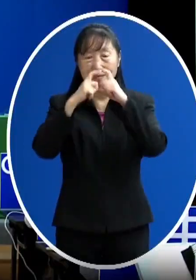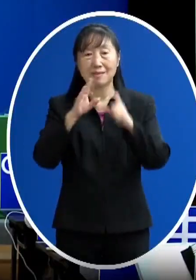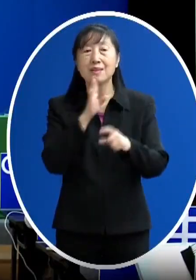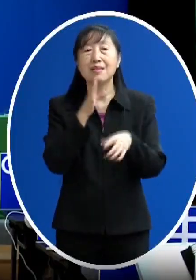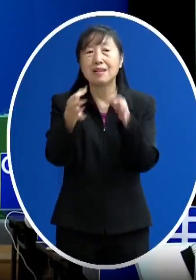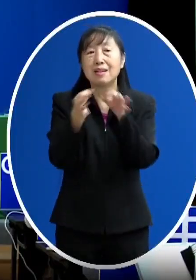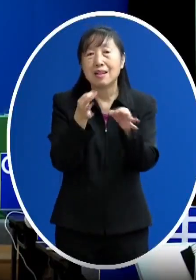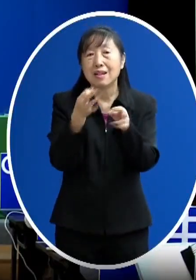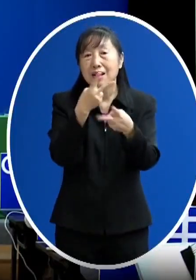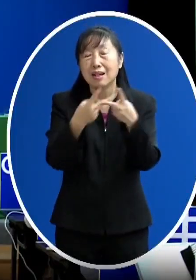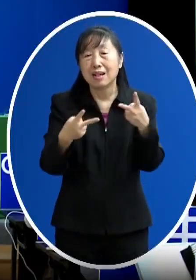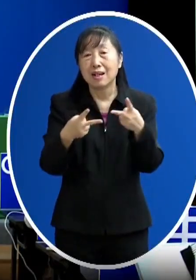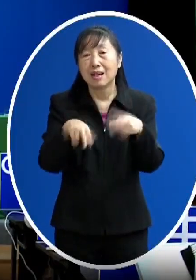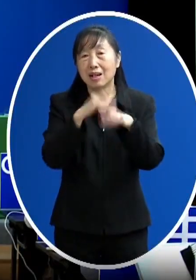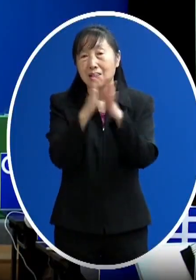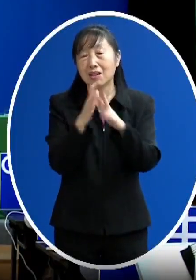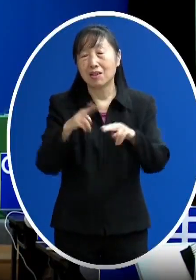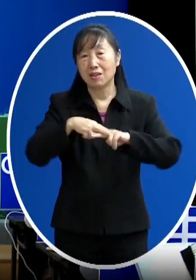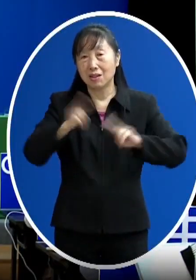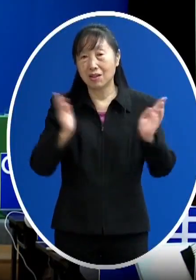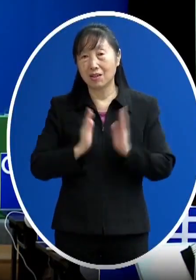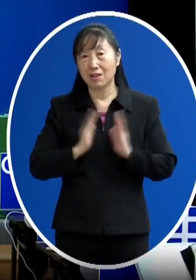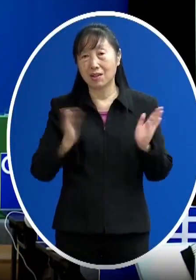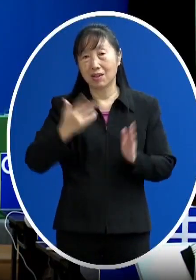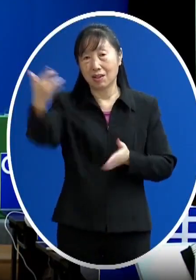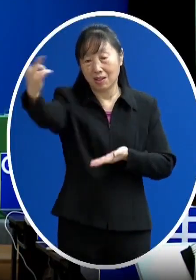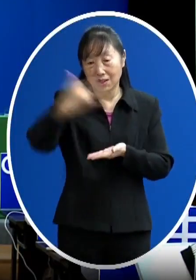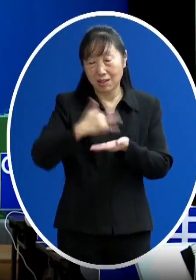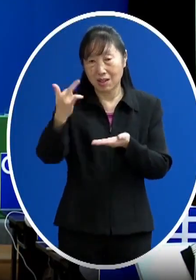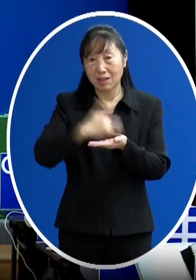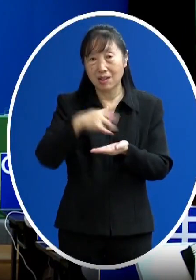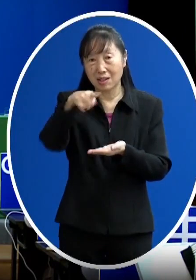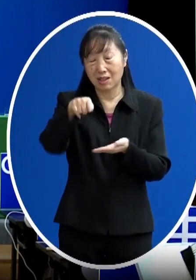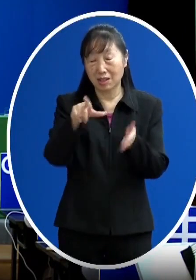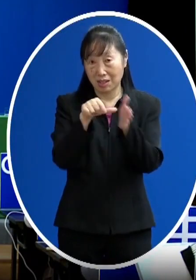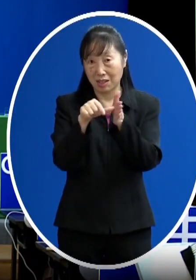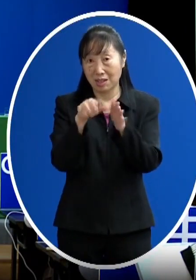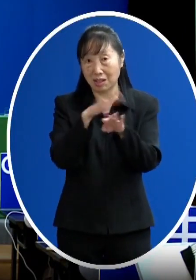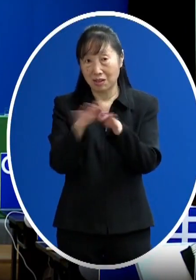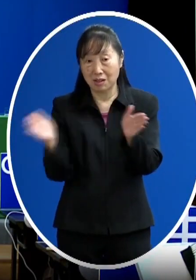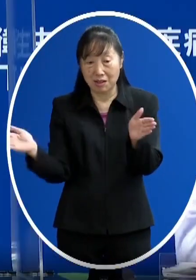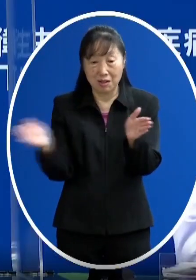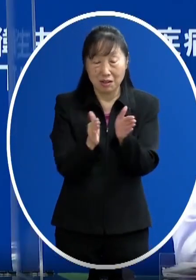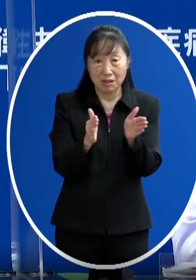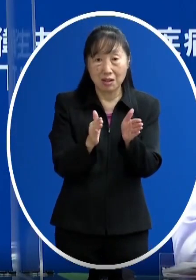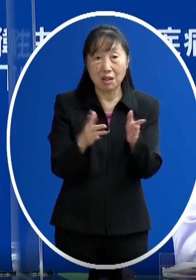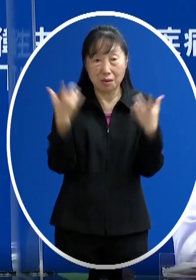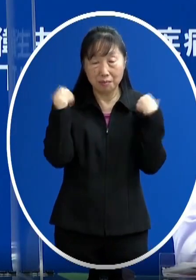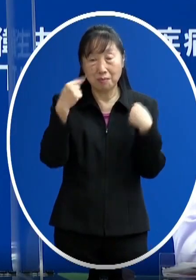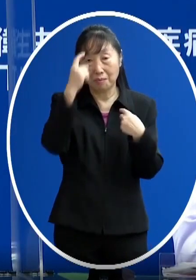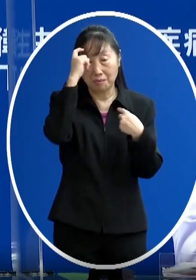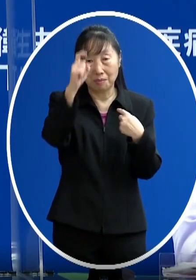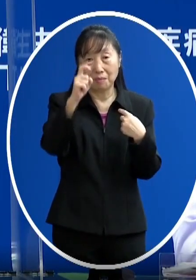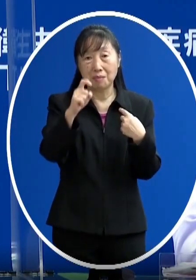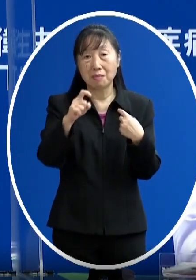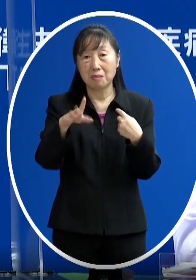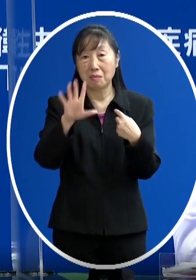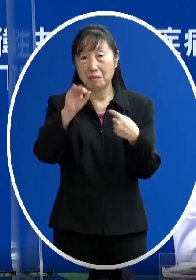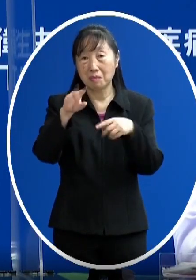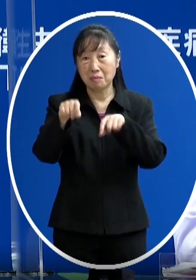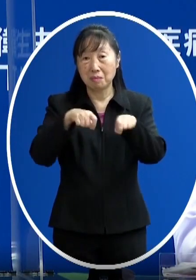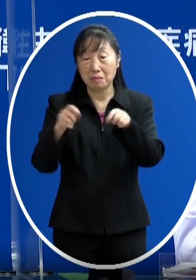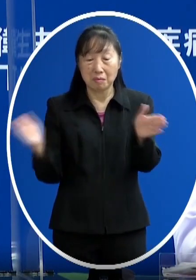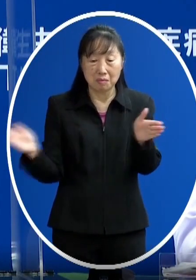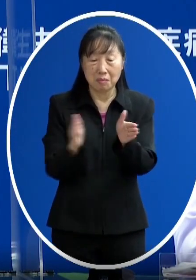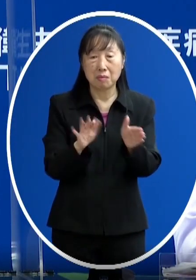商务课全面开放，居简会比10天更短。 啊，是有这样的一个方向，那不过一